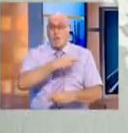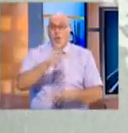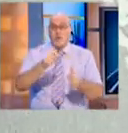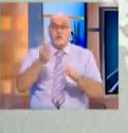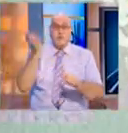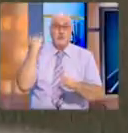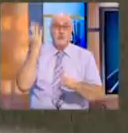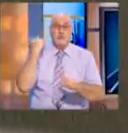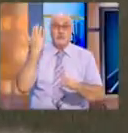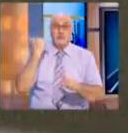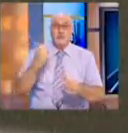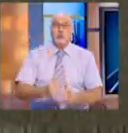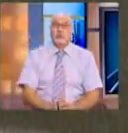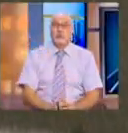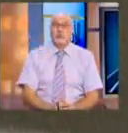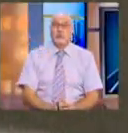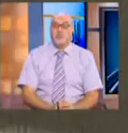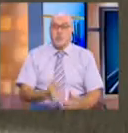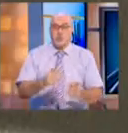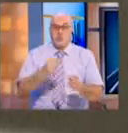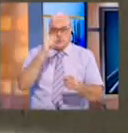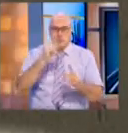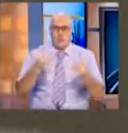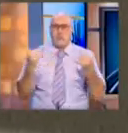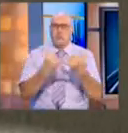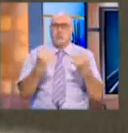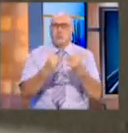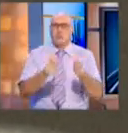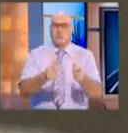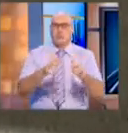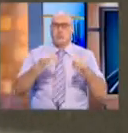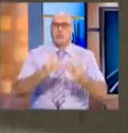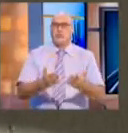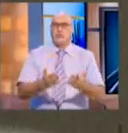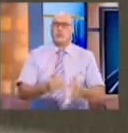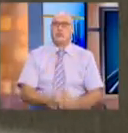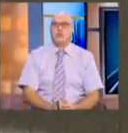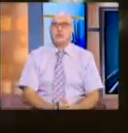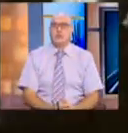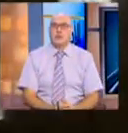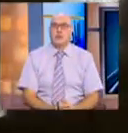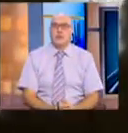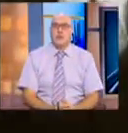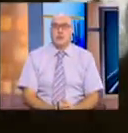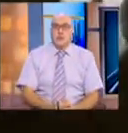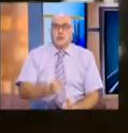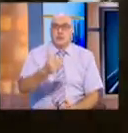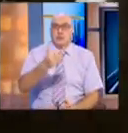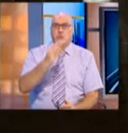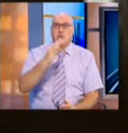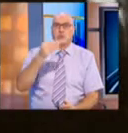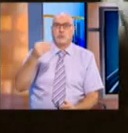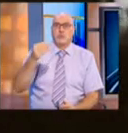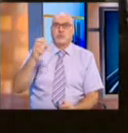مسارا إعلاميا بدأه كصحفي بالتلفزيون الجزائري، حيث عرف بين زملائه